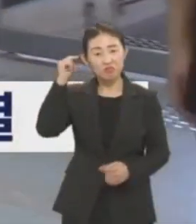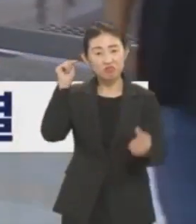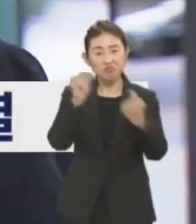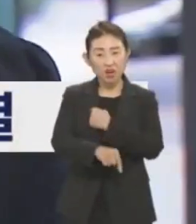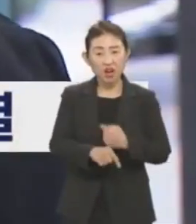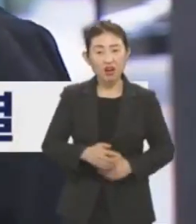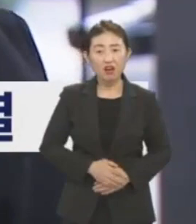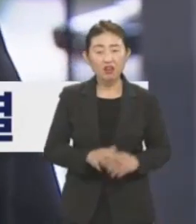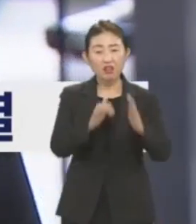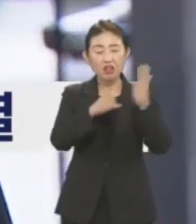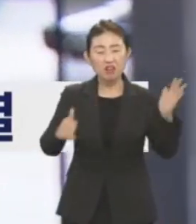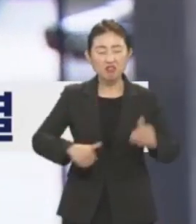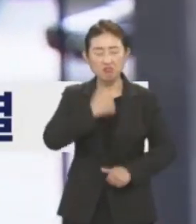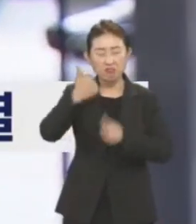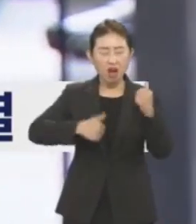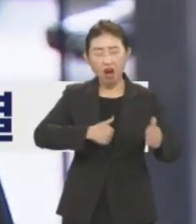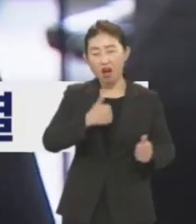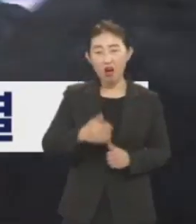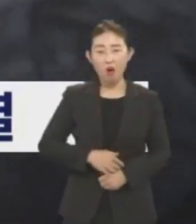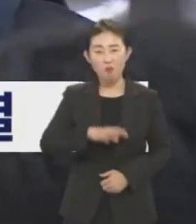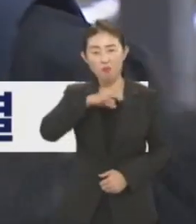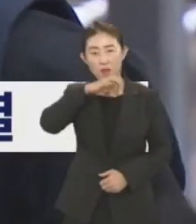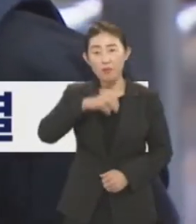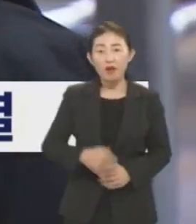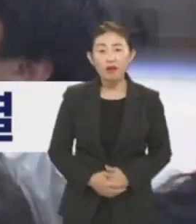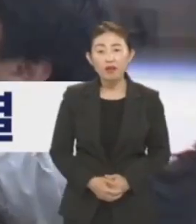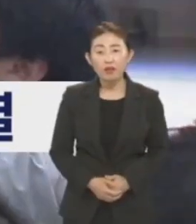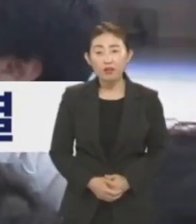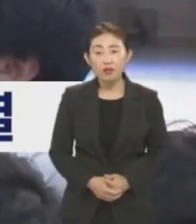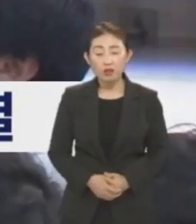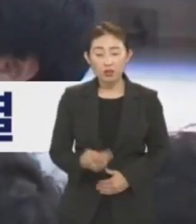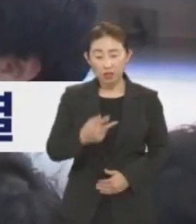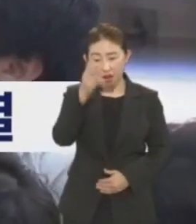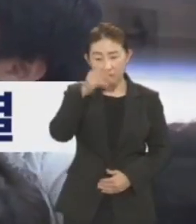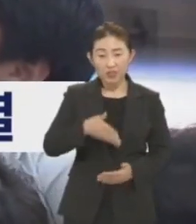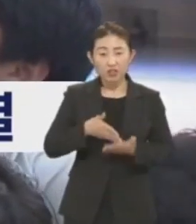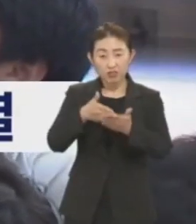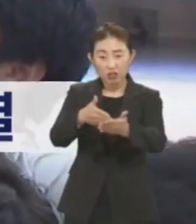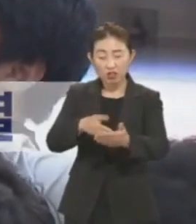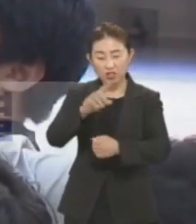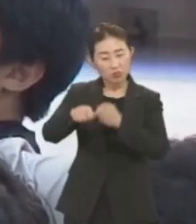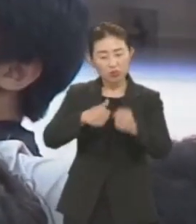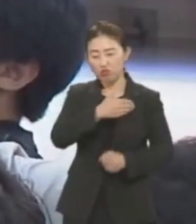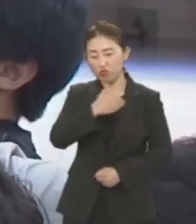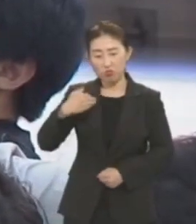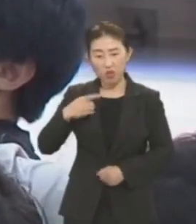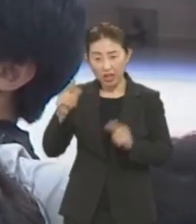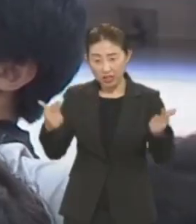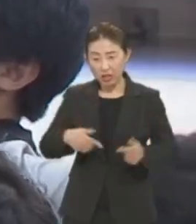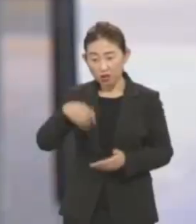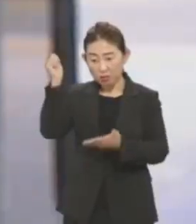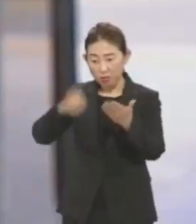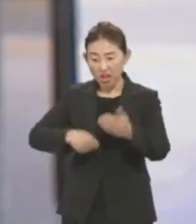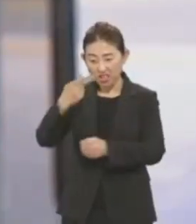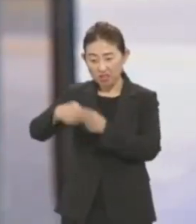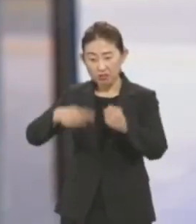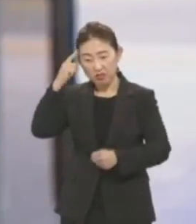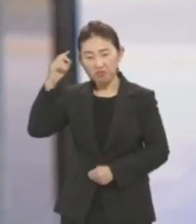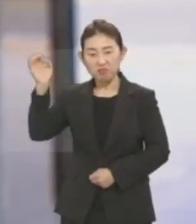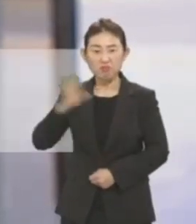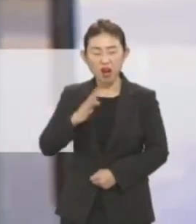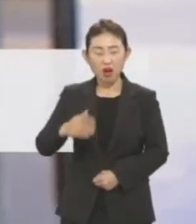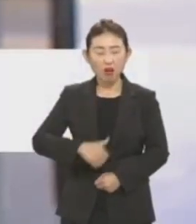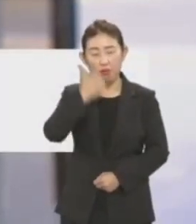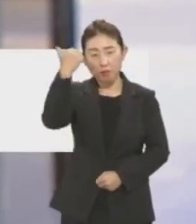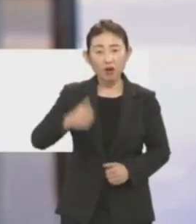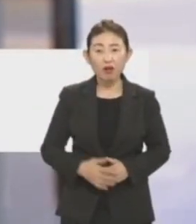오열한 배양의 유족은 선고 결과는 물론 구형량마저도 충분하지 않다고 분노했습니다. 구형부터가